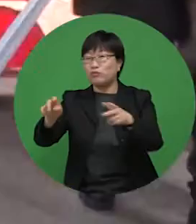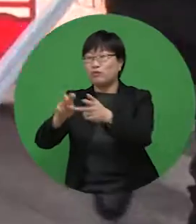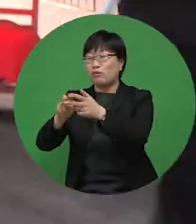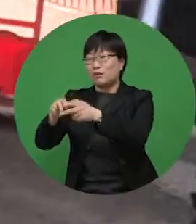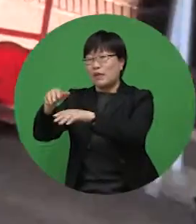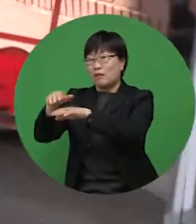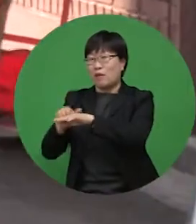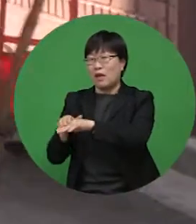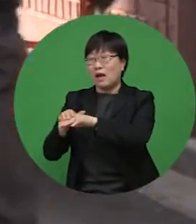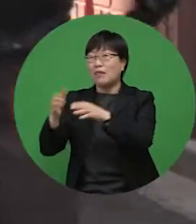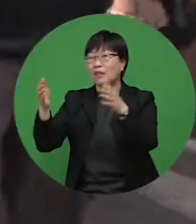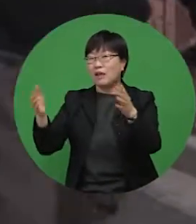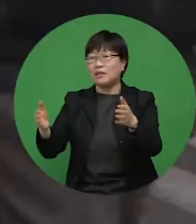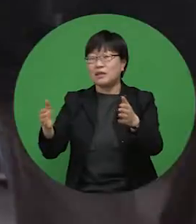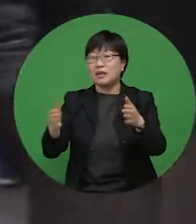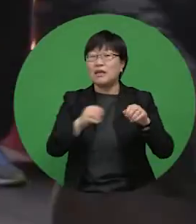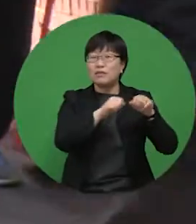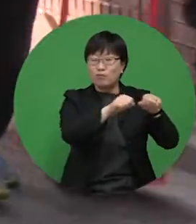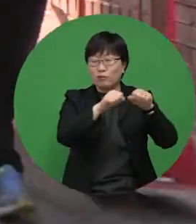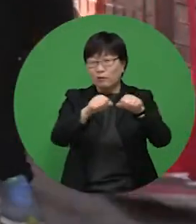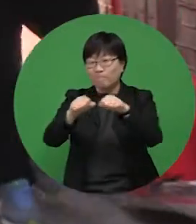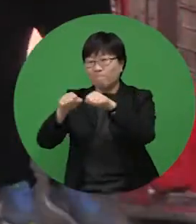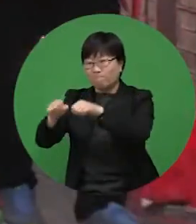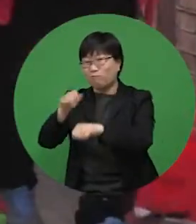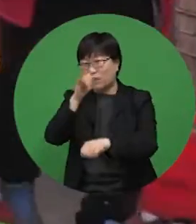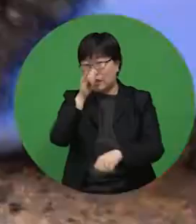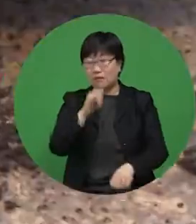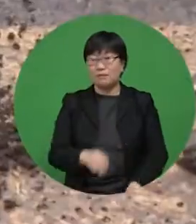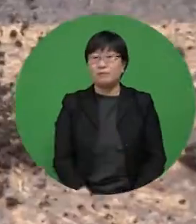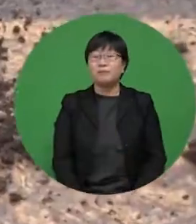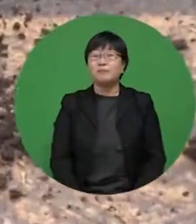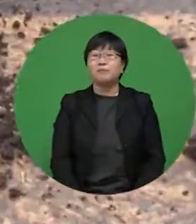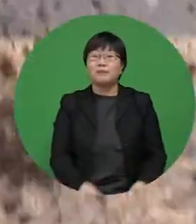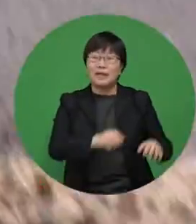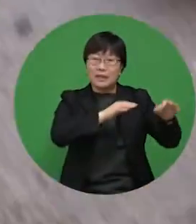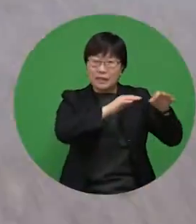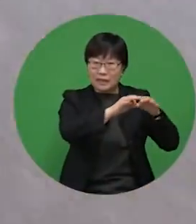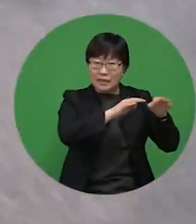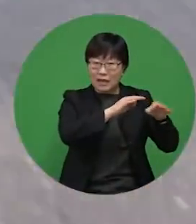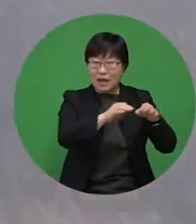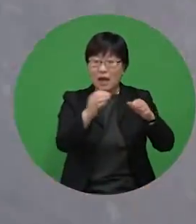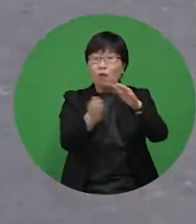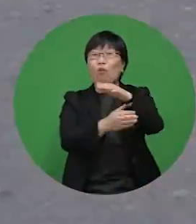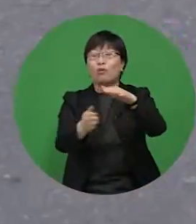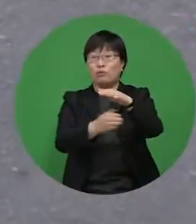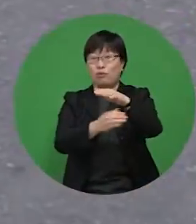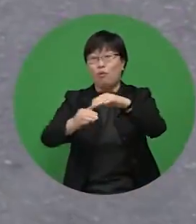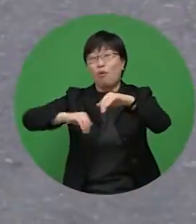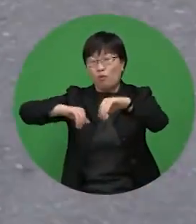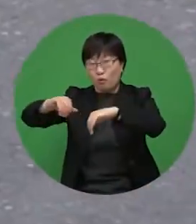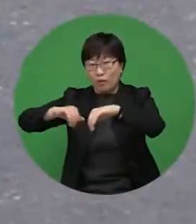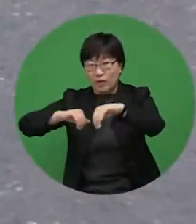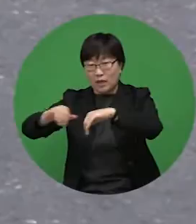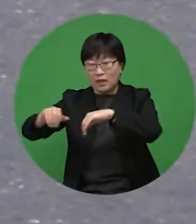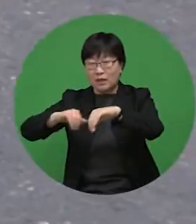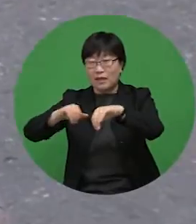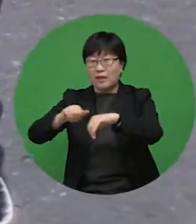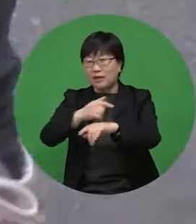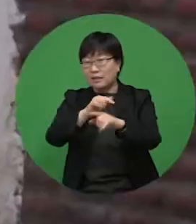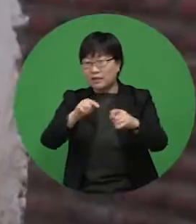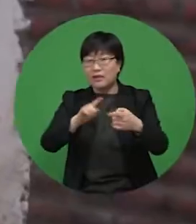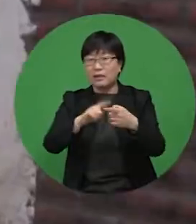동주민센터와 동자치회관까지 청소를 이어갔는데요. 시장과 공터, 골목길